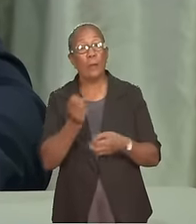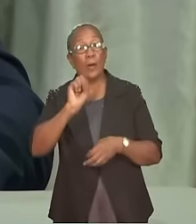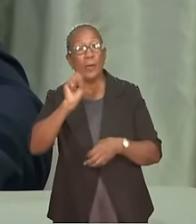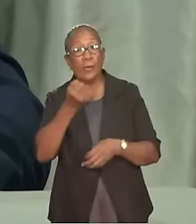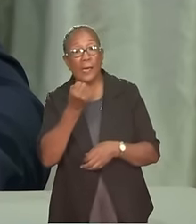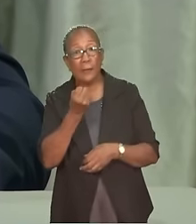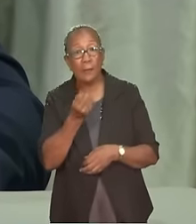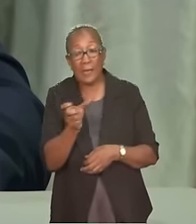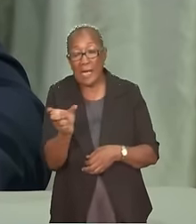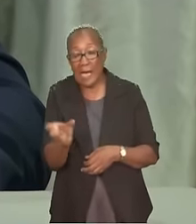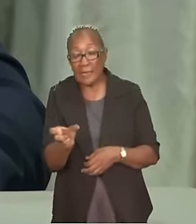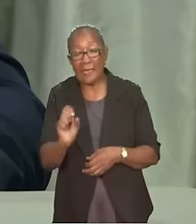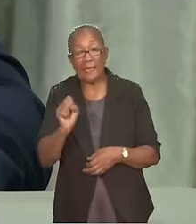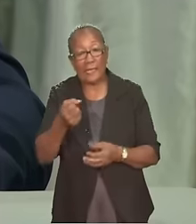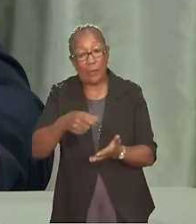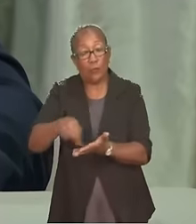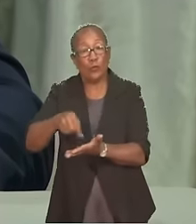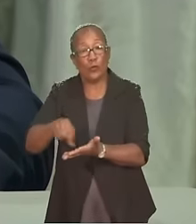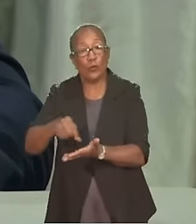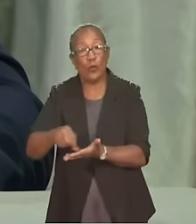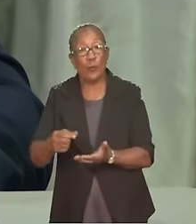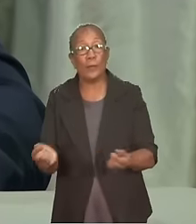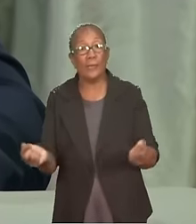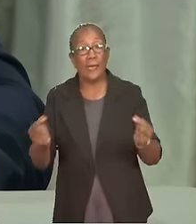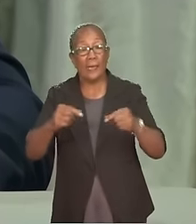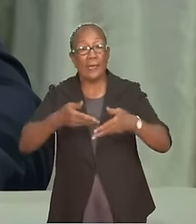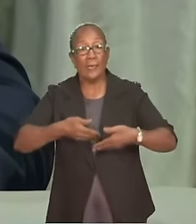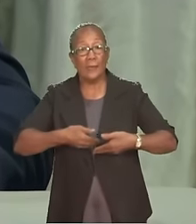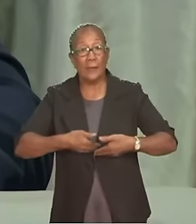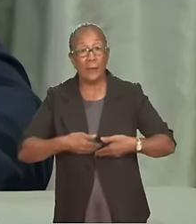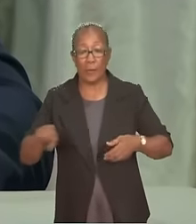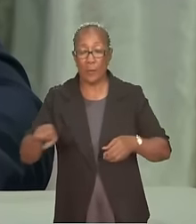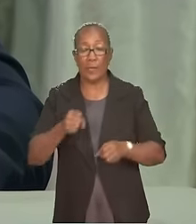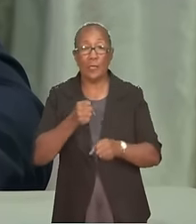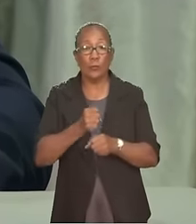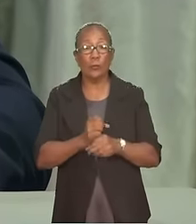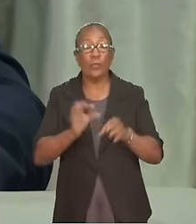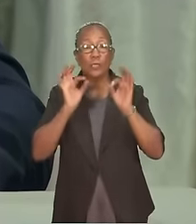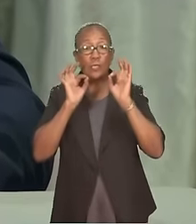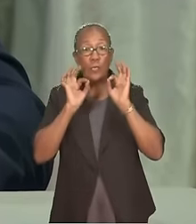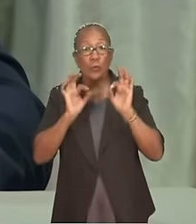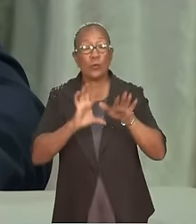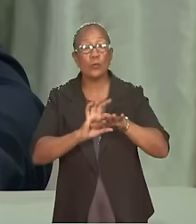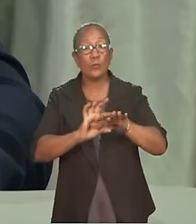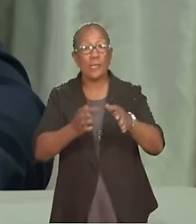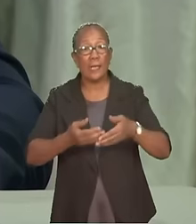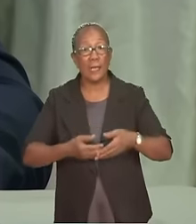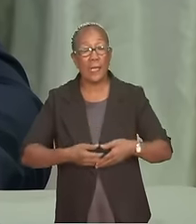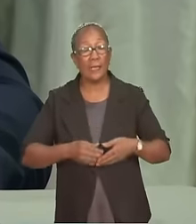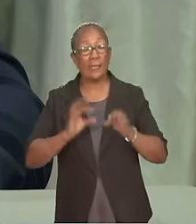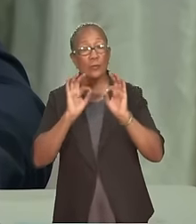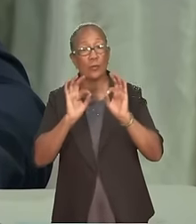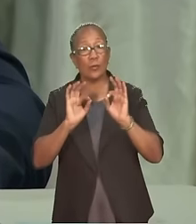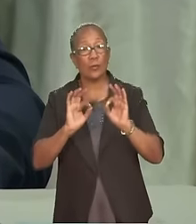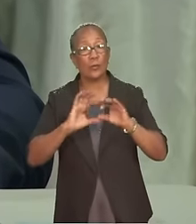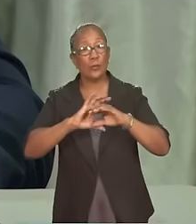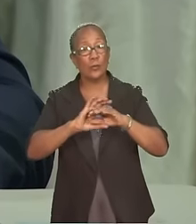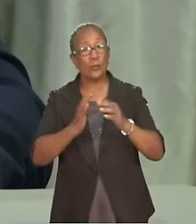kan verkopen. Dan krijg je meer betrokkenheid. Dan krijg je ook een serieuze leiding, krijg je ook een serieus beleid. Als er